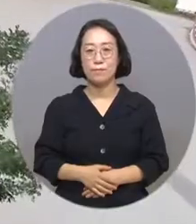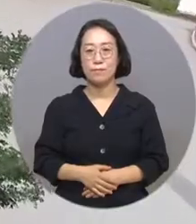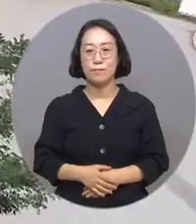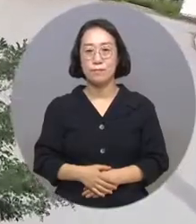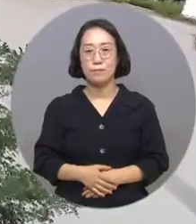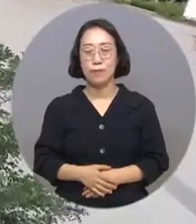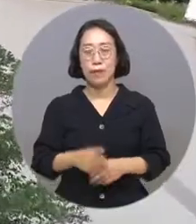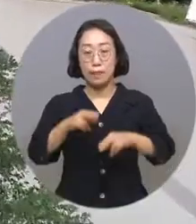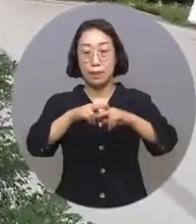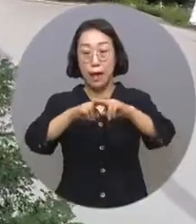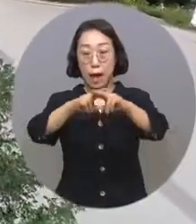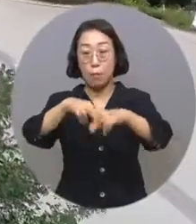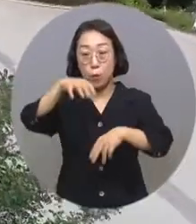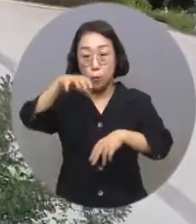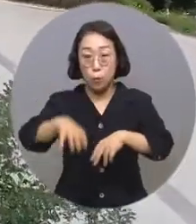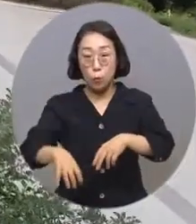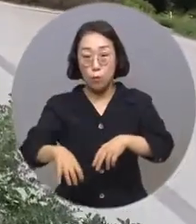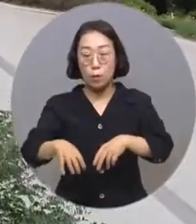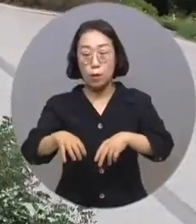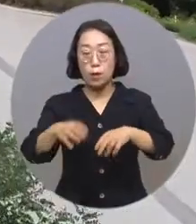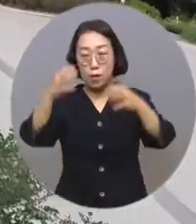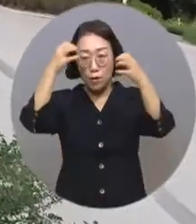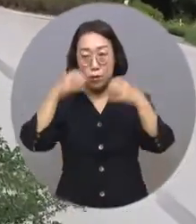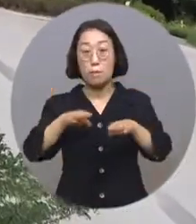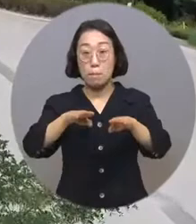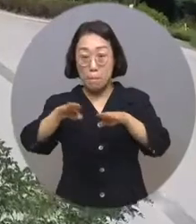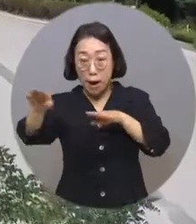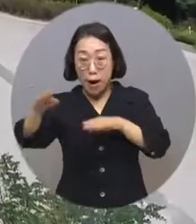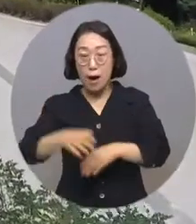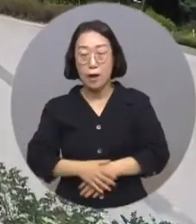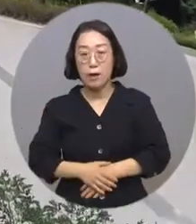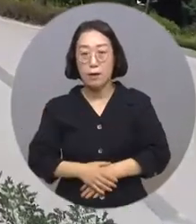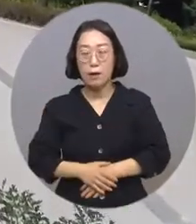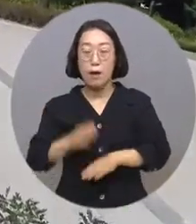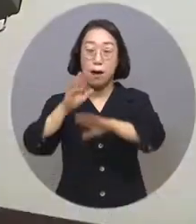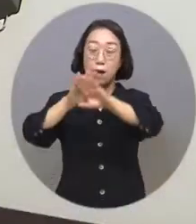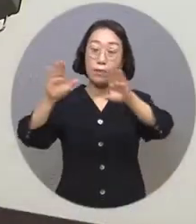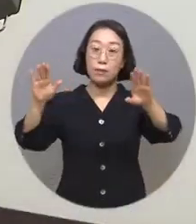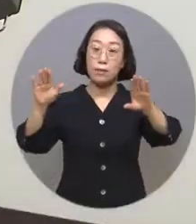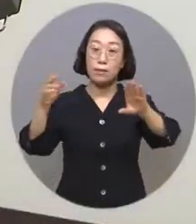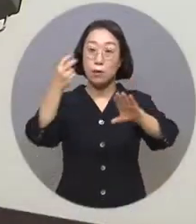전북 남원시는 여름방학을 맞아 선안권 대표 천문과학관인